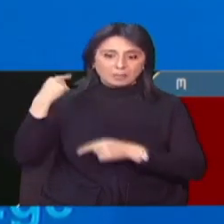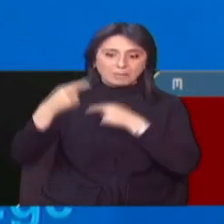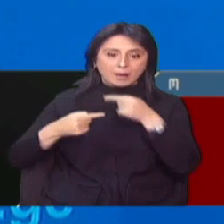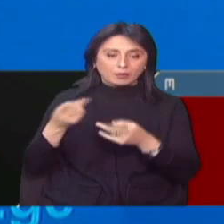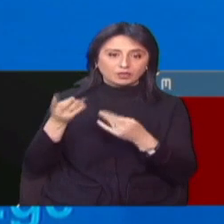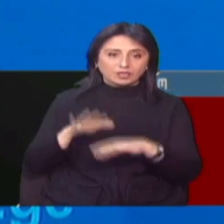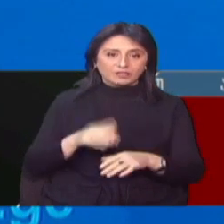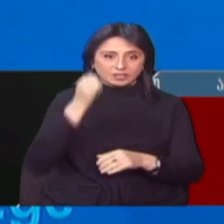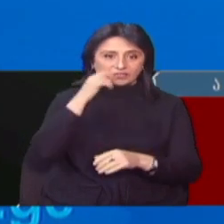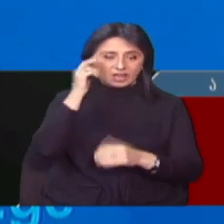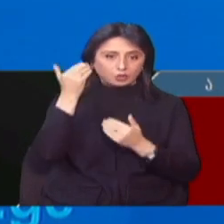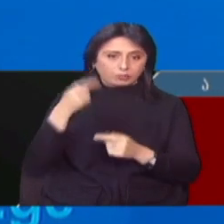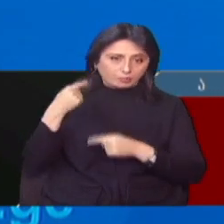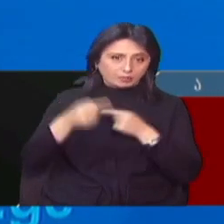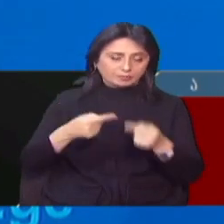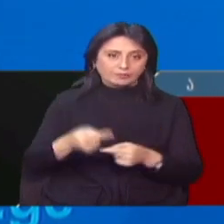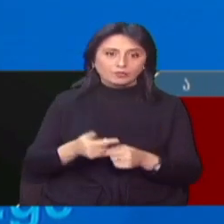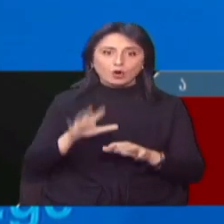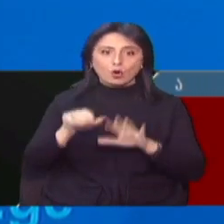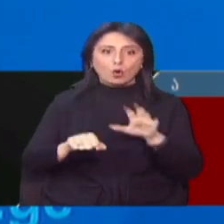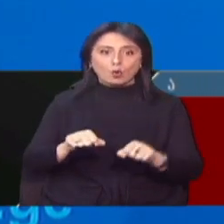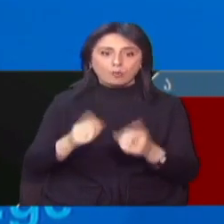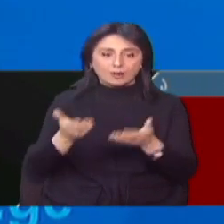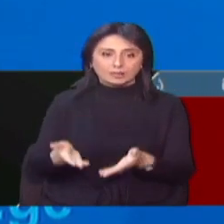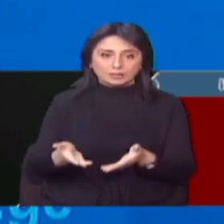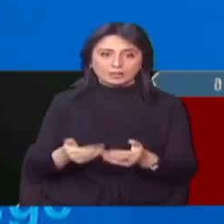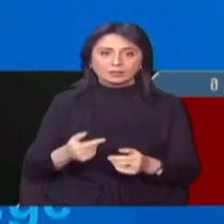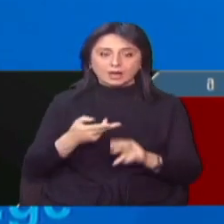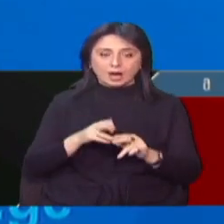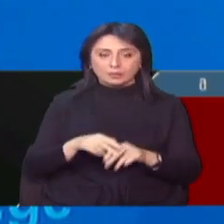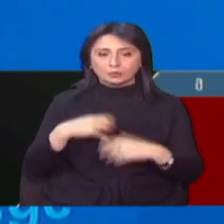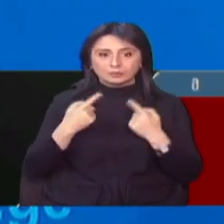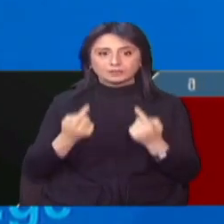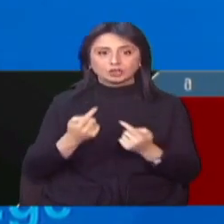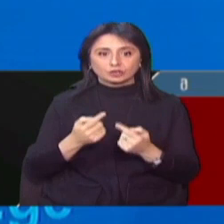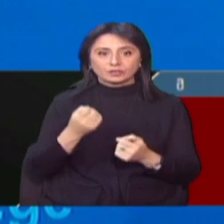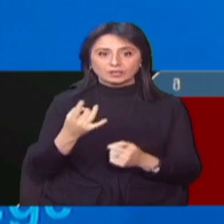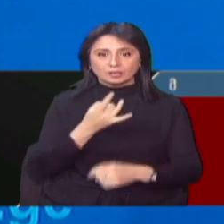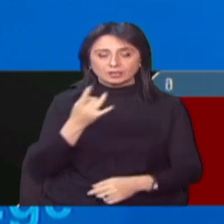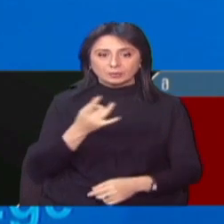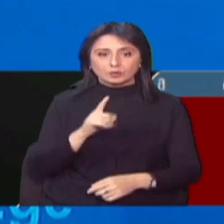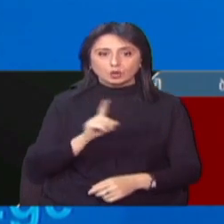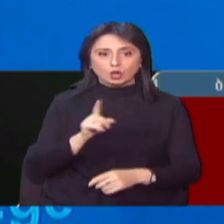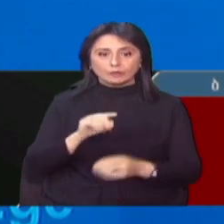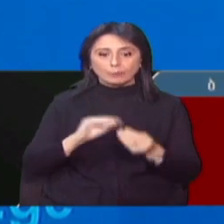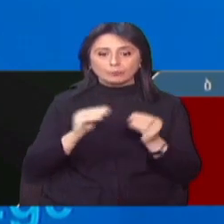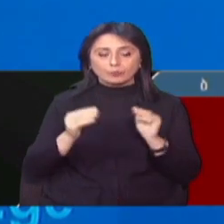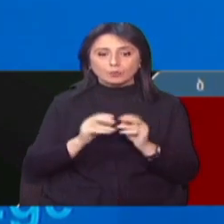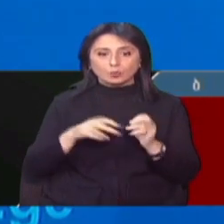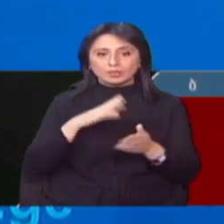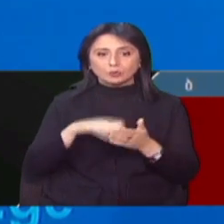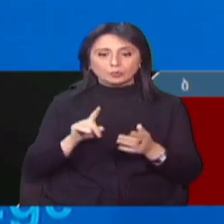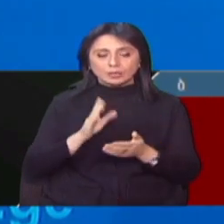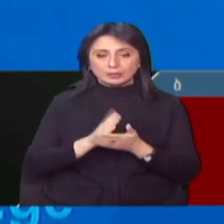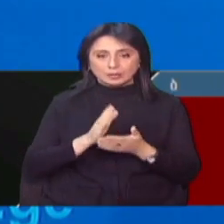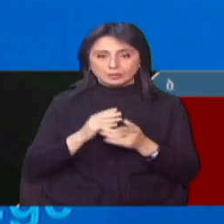raz datova, țina heli suplebam, ocupații sahit, da, am tot mișnulovan, e riski de ertel, promis că am o țoie, usa proiectul scurit,